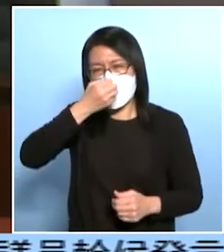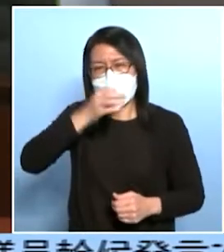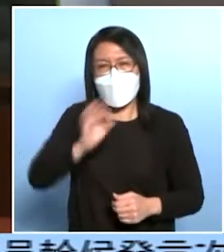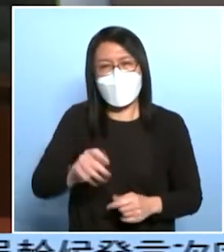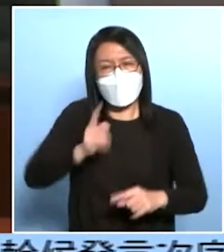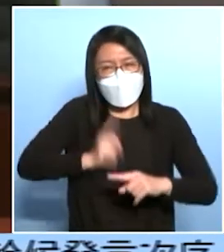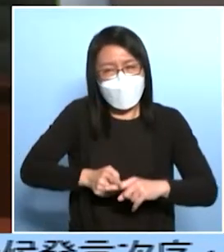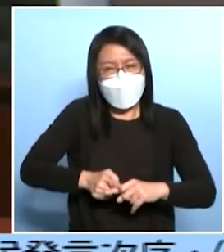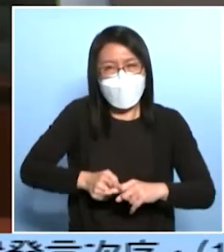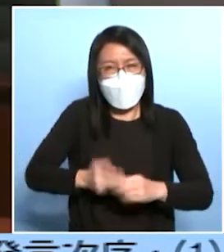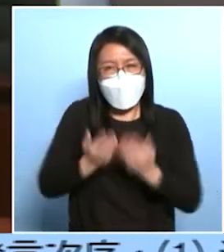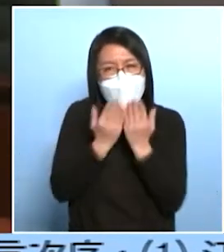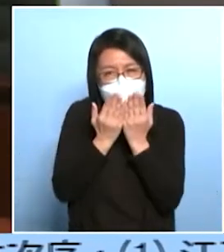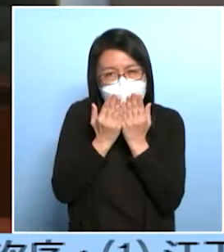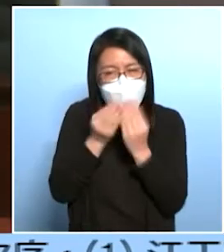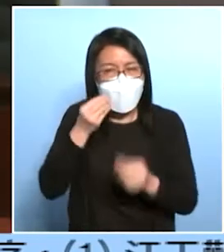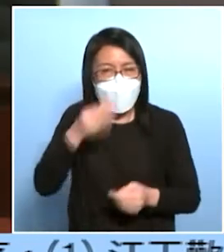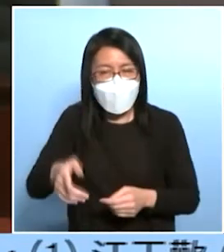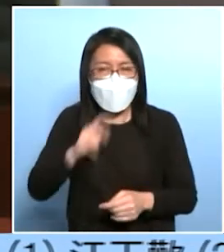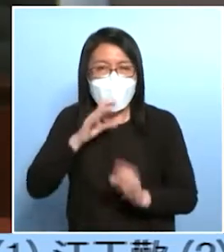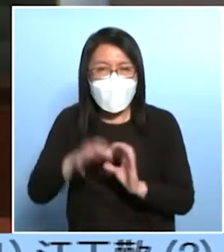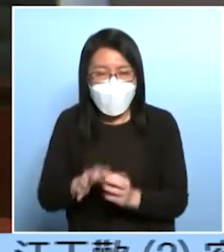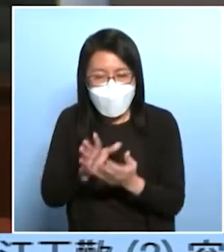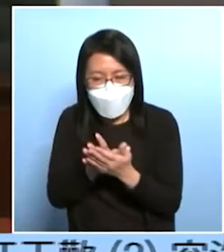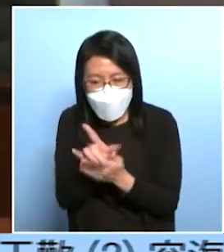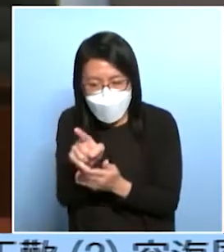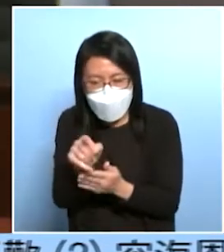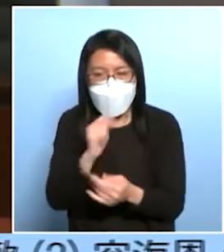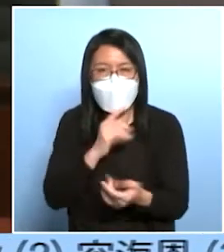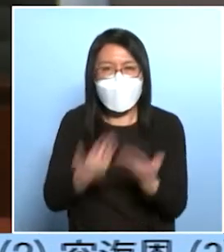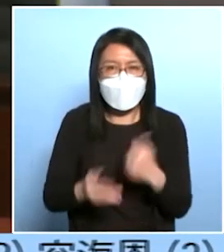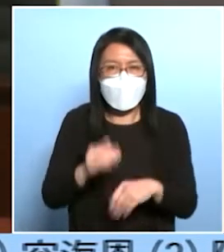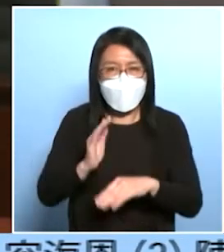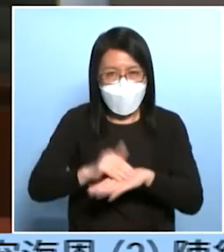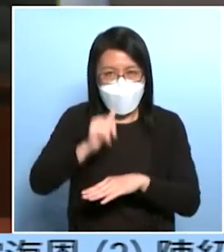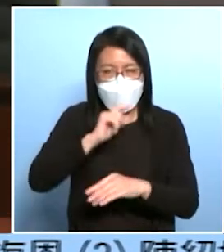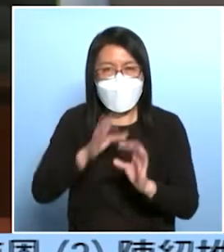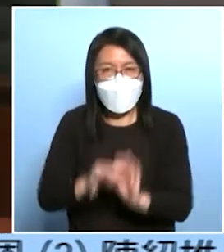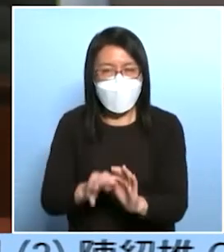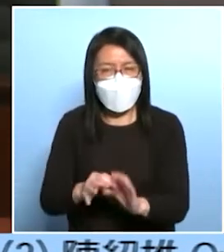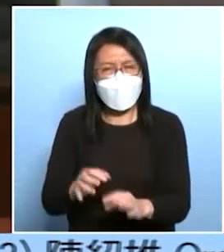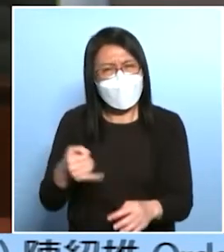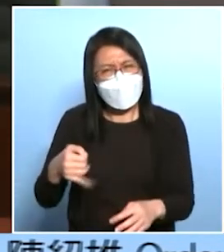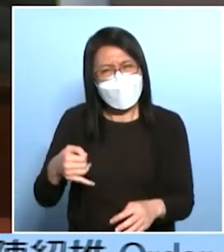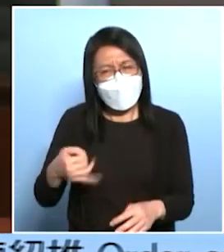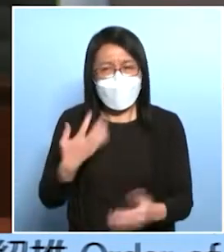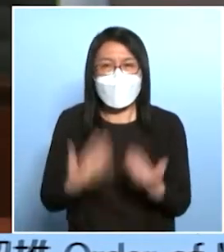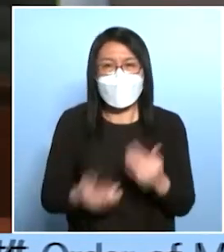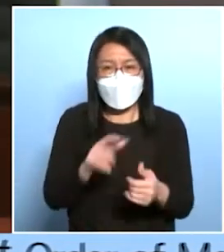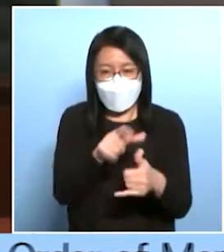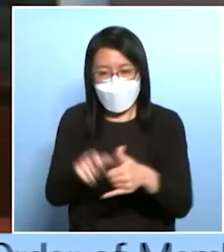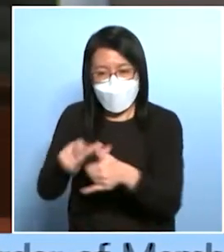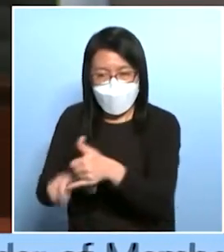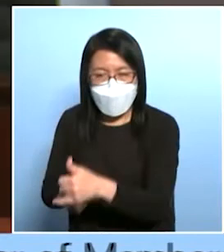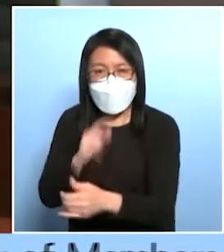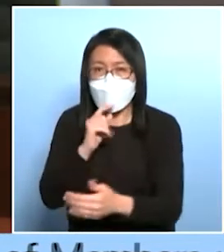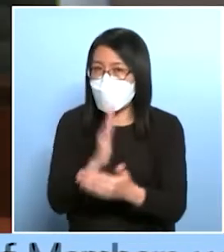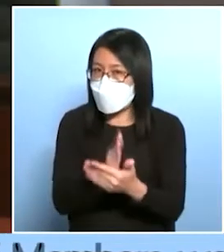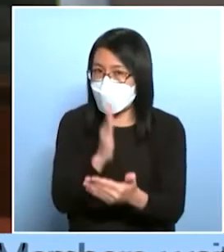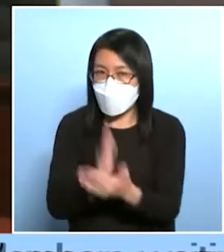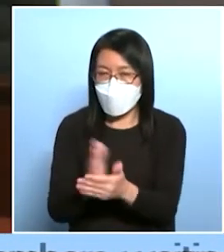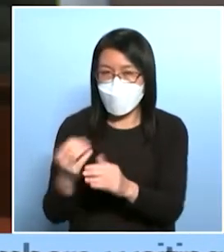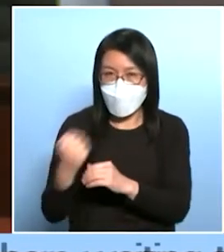的科目是他們跟他們的專業或者專長是有關的。每個人其實根本都有不同的才